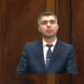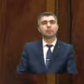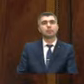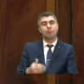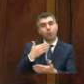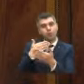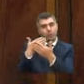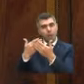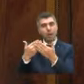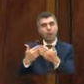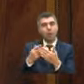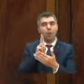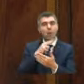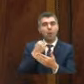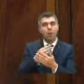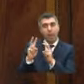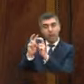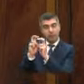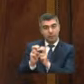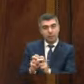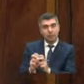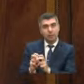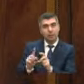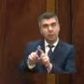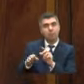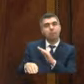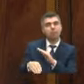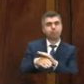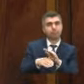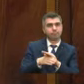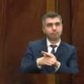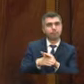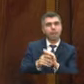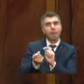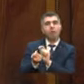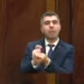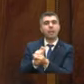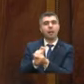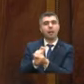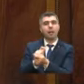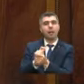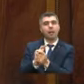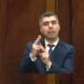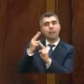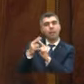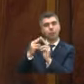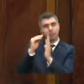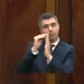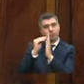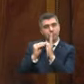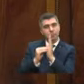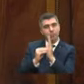كنشكر اعضاء الحكومه المغادرين لان هذاك التقليص هو الذي ادى الى مغادرتهم وتعديل الهيكله ودمج قطاعات في